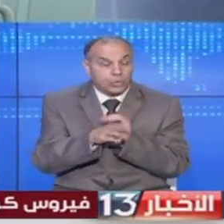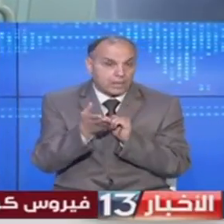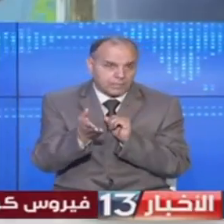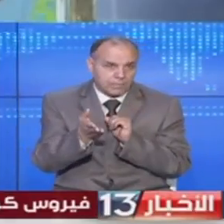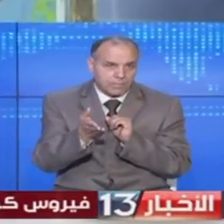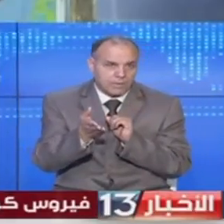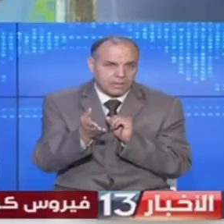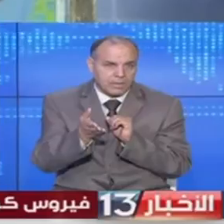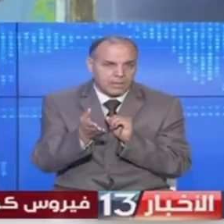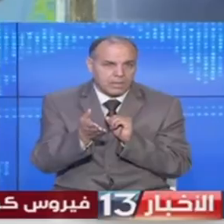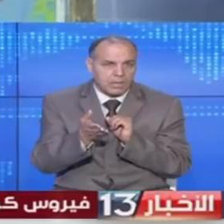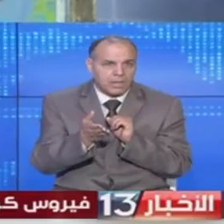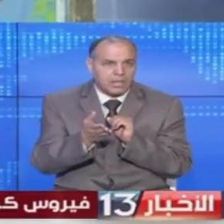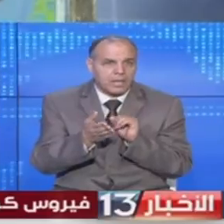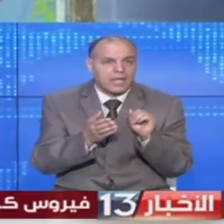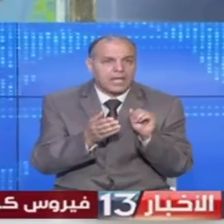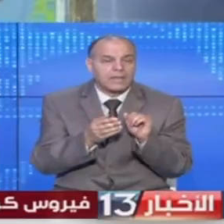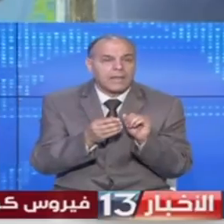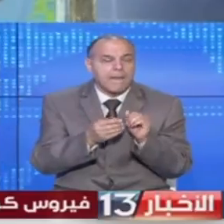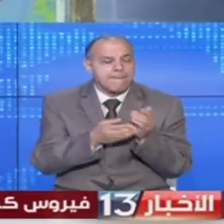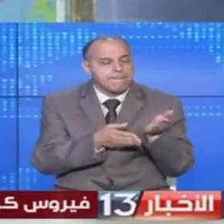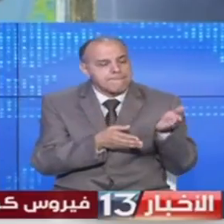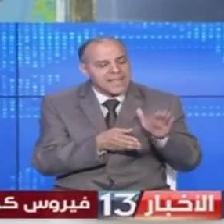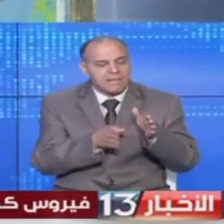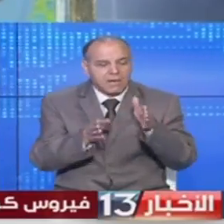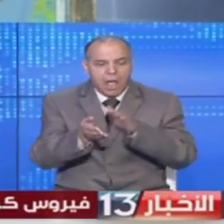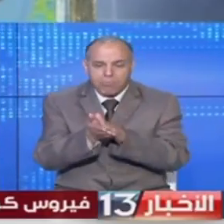لم يقع الميت